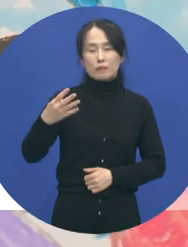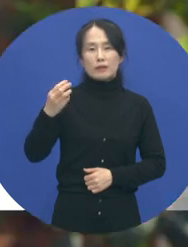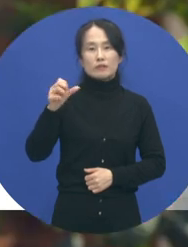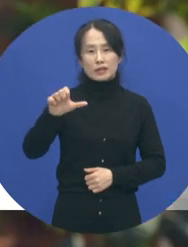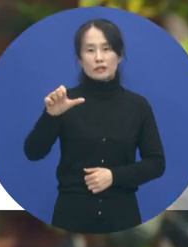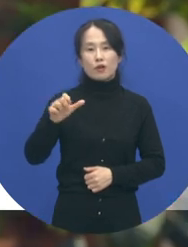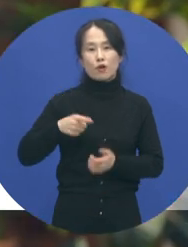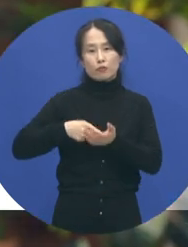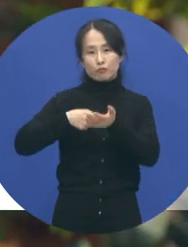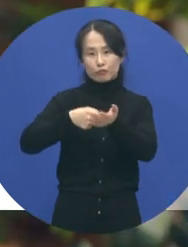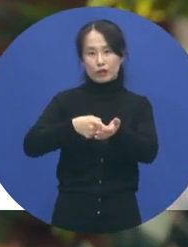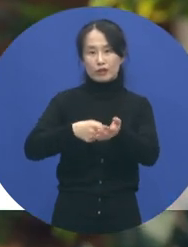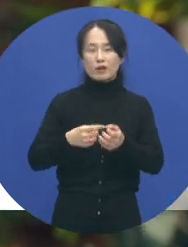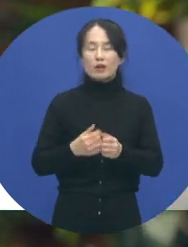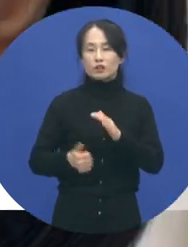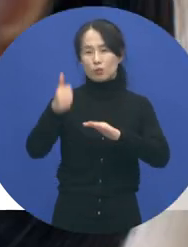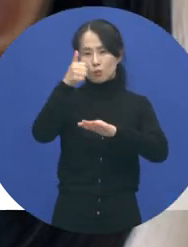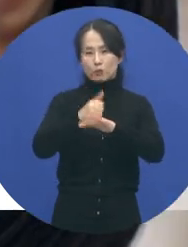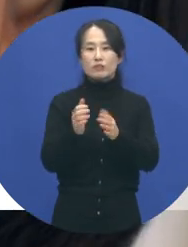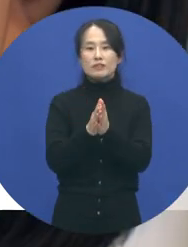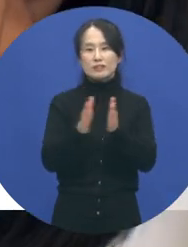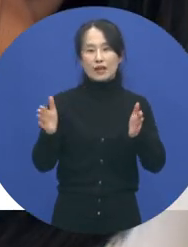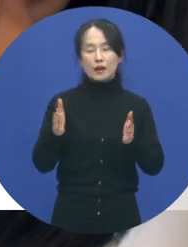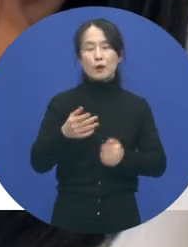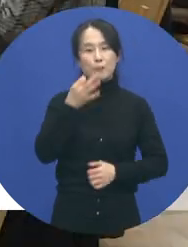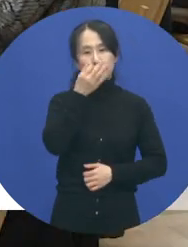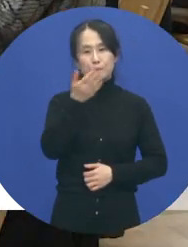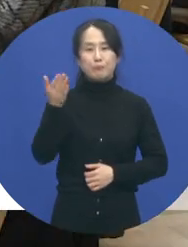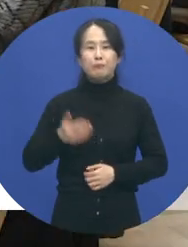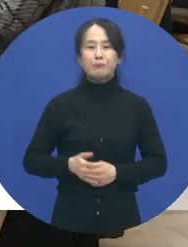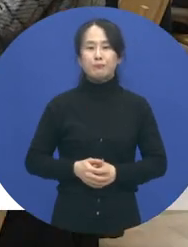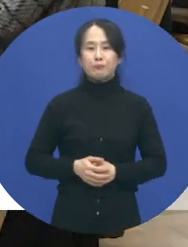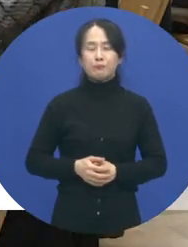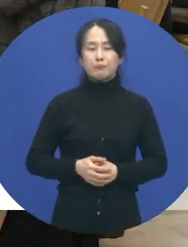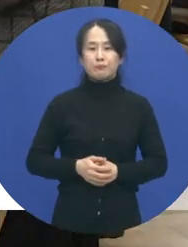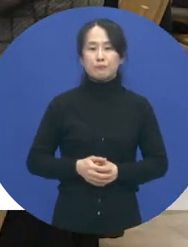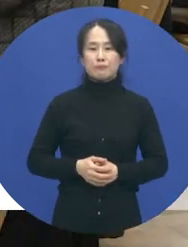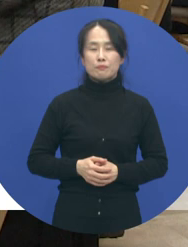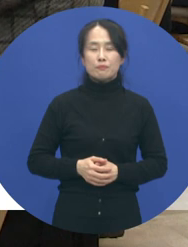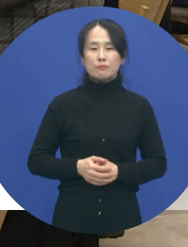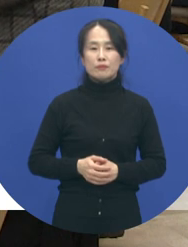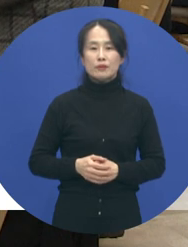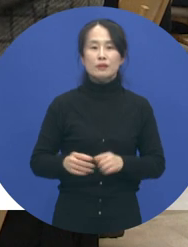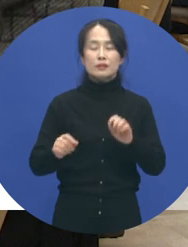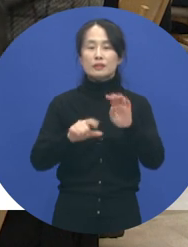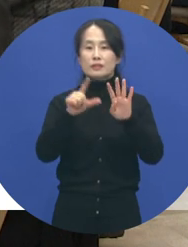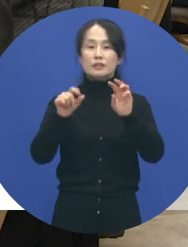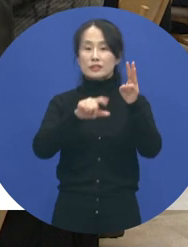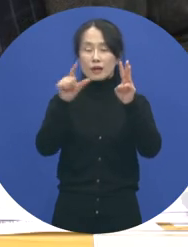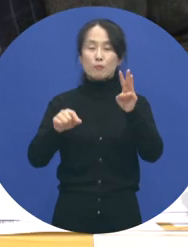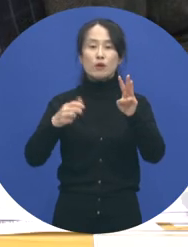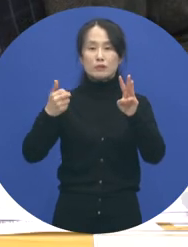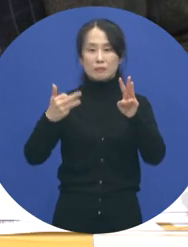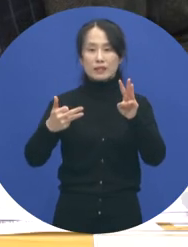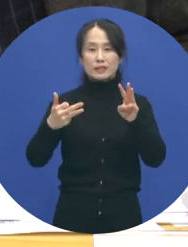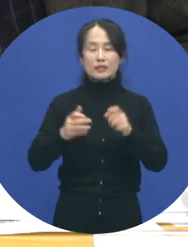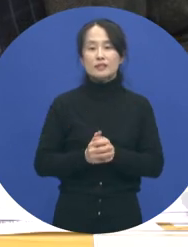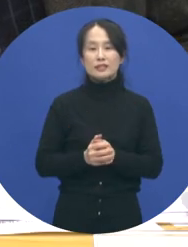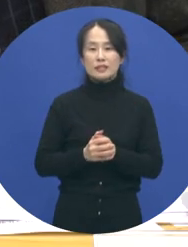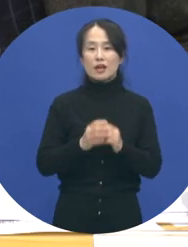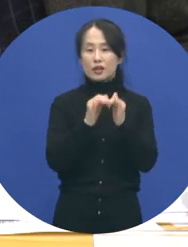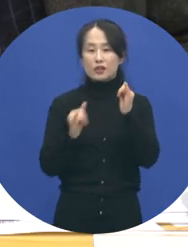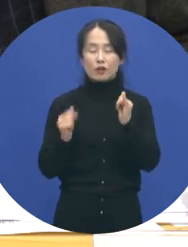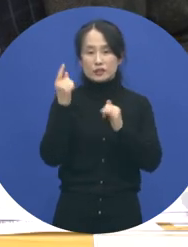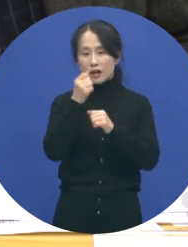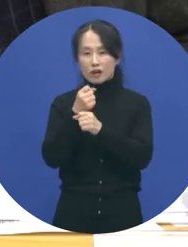이름을 제안하며 성공적인 출발을 알렸습니다 경기도는 다음 달 18일까지 홍보 네이밍 역사학자